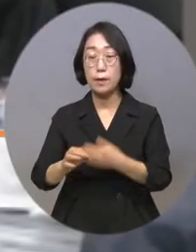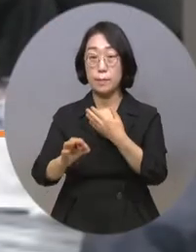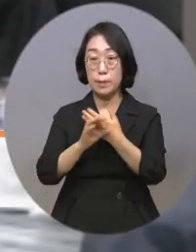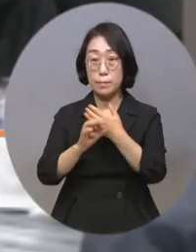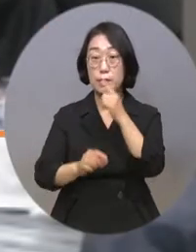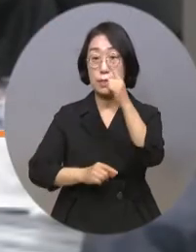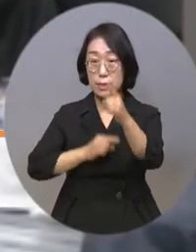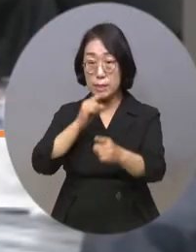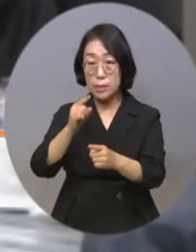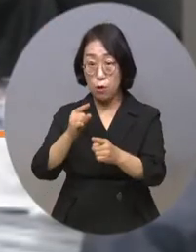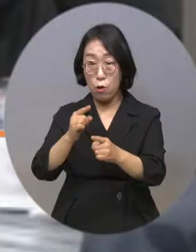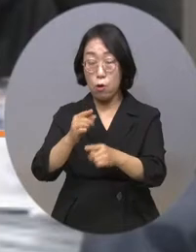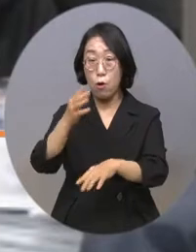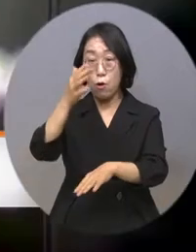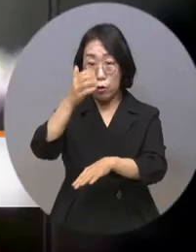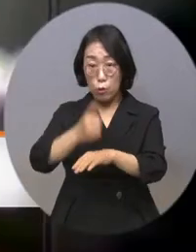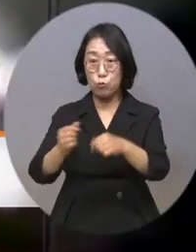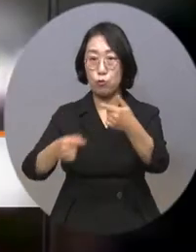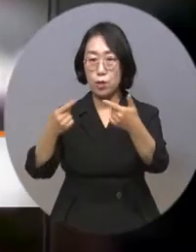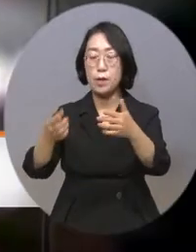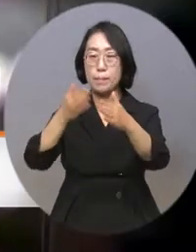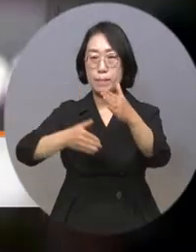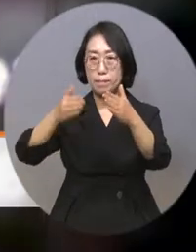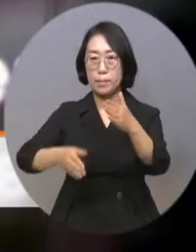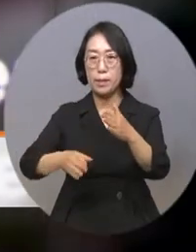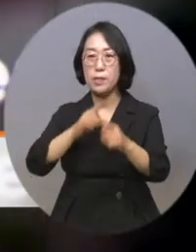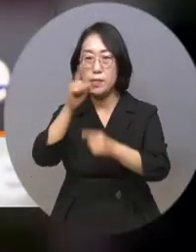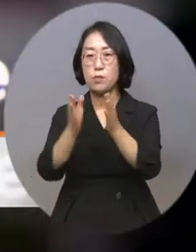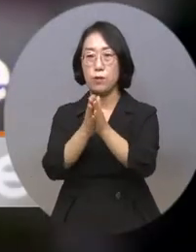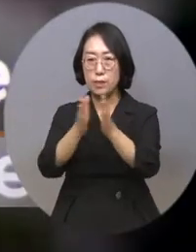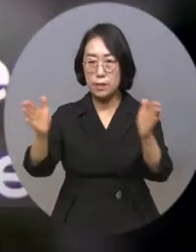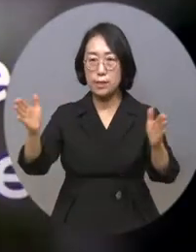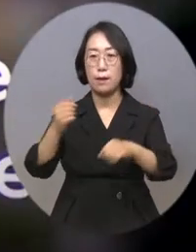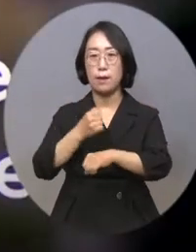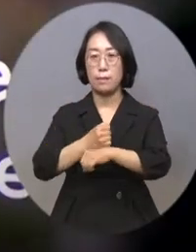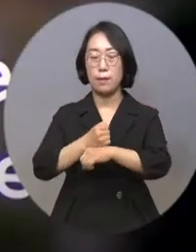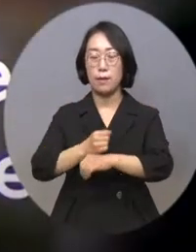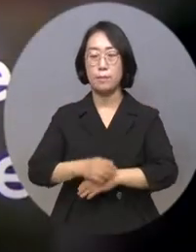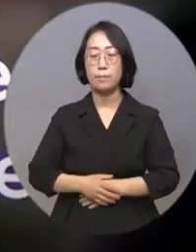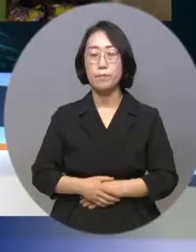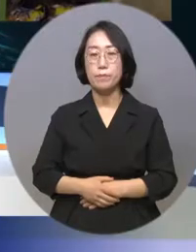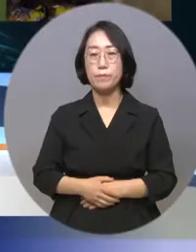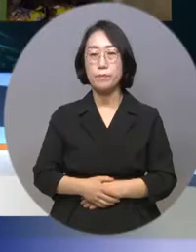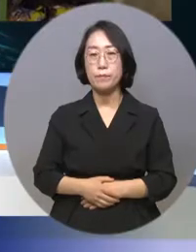뒤 6월 1일부터 정식 신청을 진행할 계획입니다.